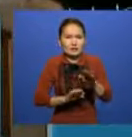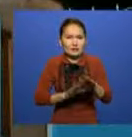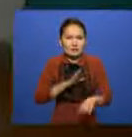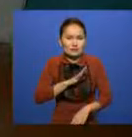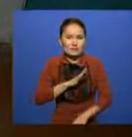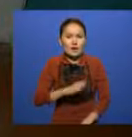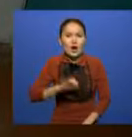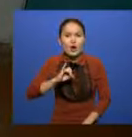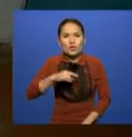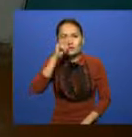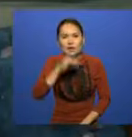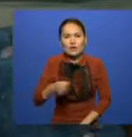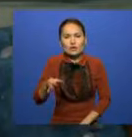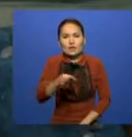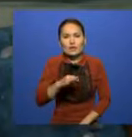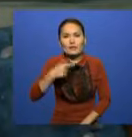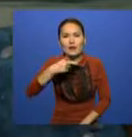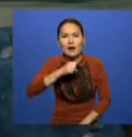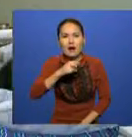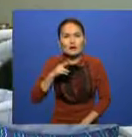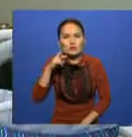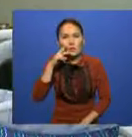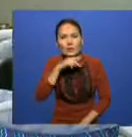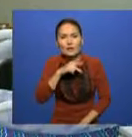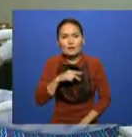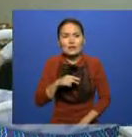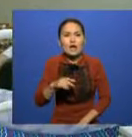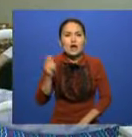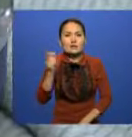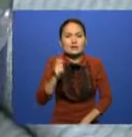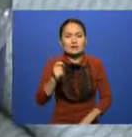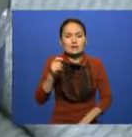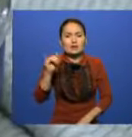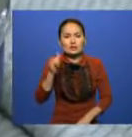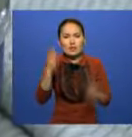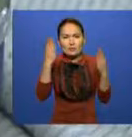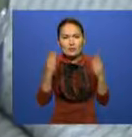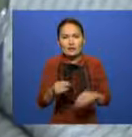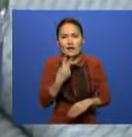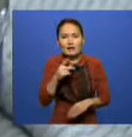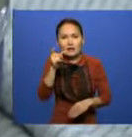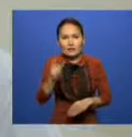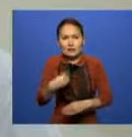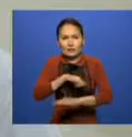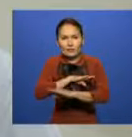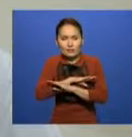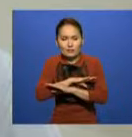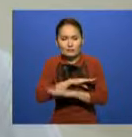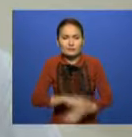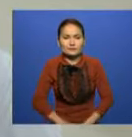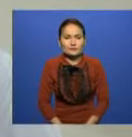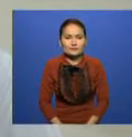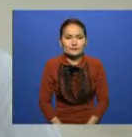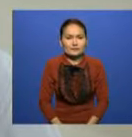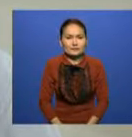Оңтүстік Қазақстан облысында газдан уланғандар көбейді. Сенбі, жексенбі күндері екі адам үйде газдан уланып қайтыс болған. Кеш